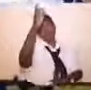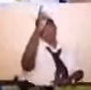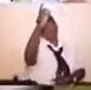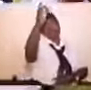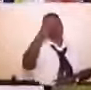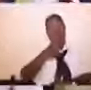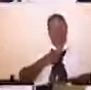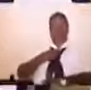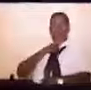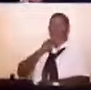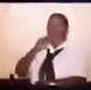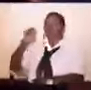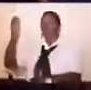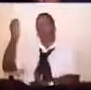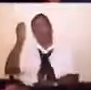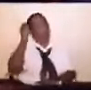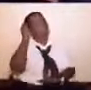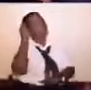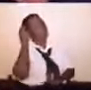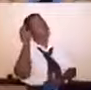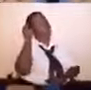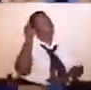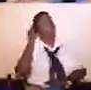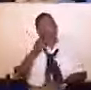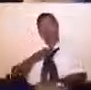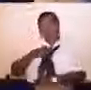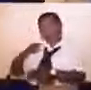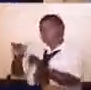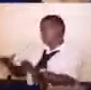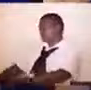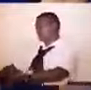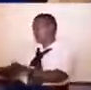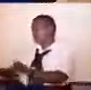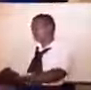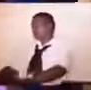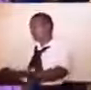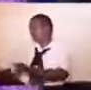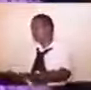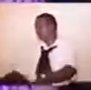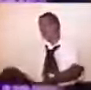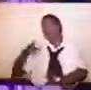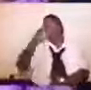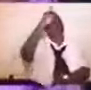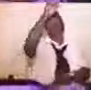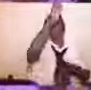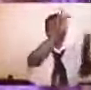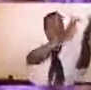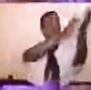kuntanshi ine shishibe ine jikalila fie